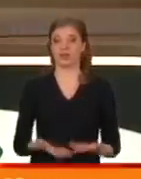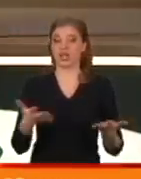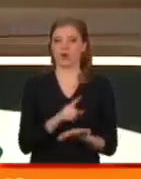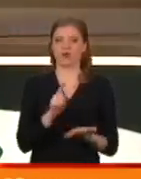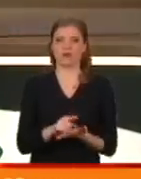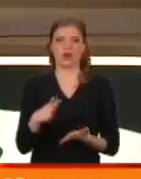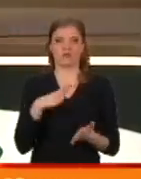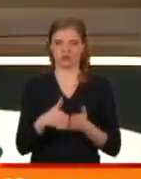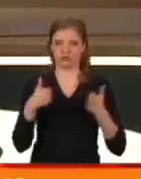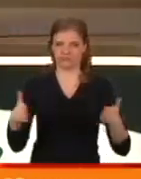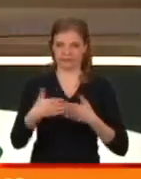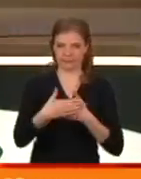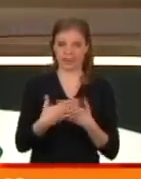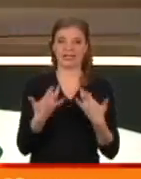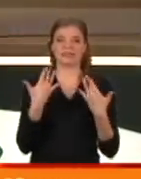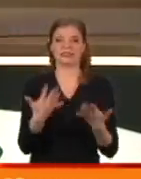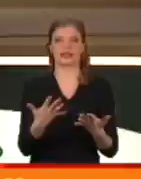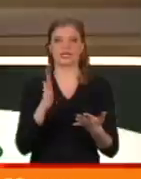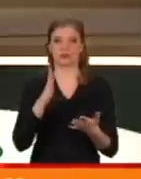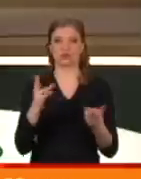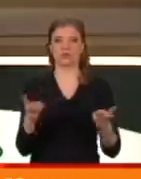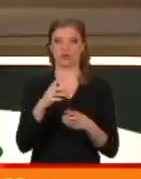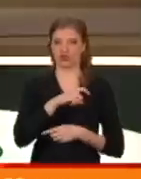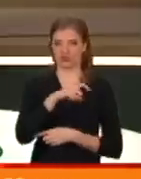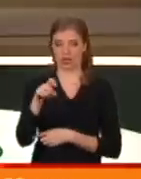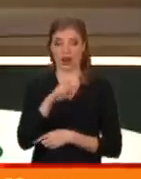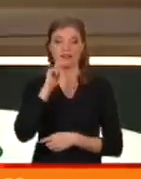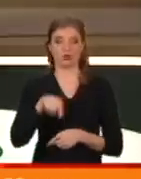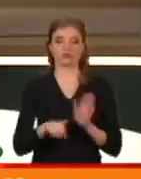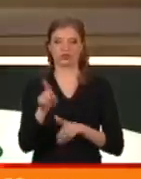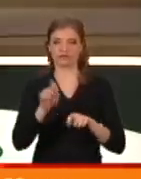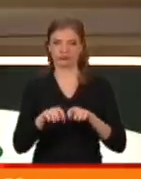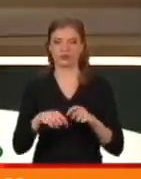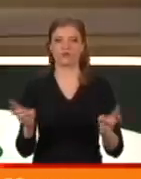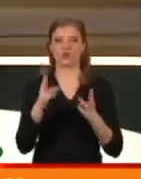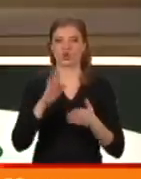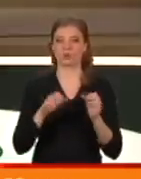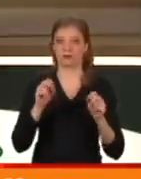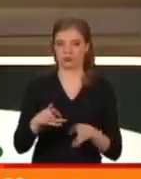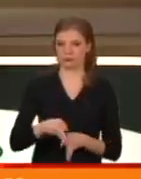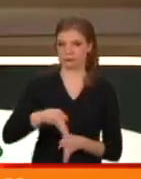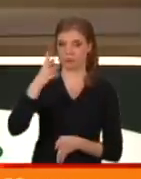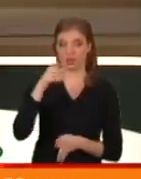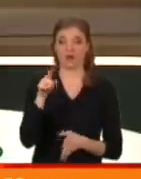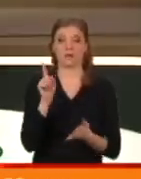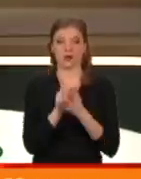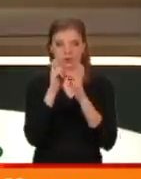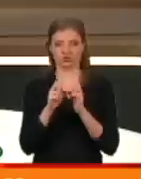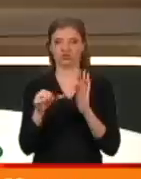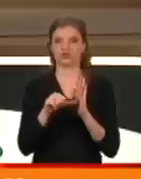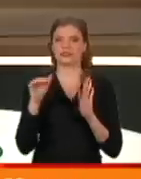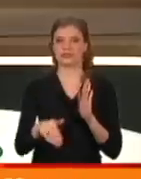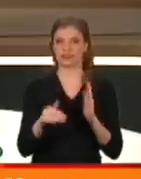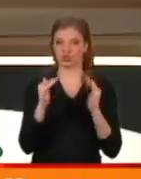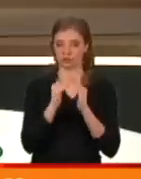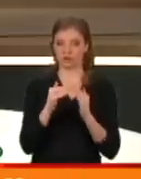має бути ширина дверей і скільки їхатиме пожежний кран? В Україні взялися перевіряти пожежну безпеку багатоповерхівок. Мають оглянути 6 тисяч